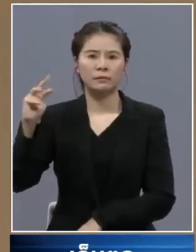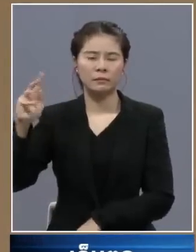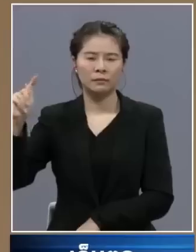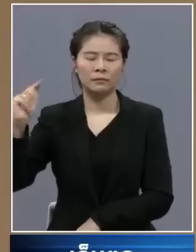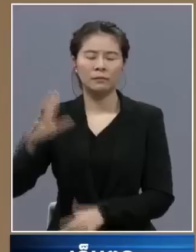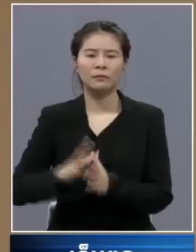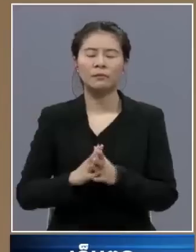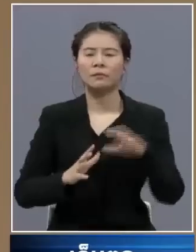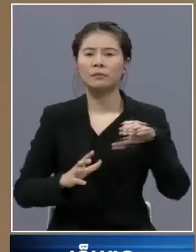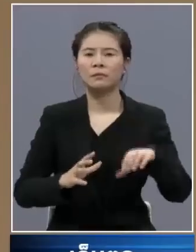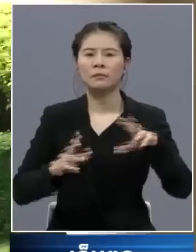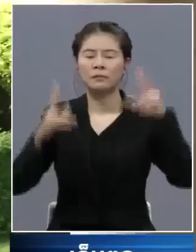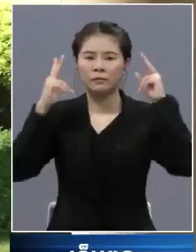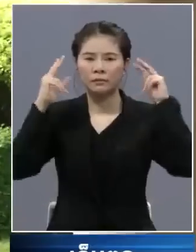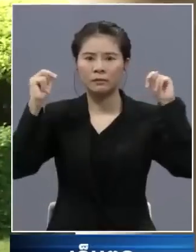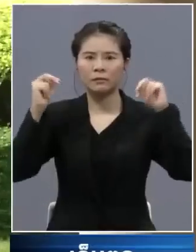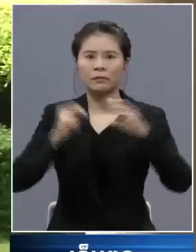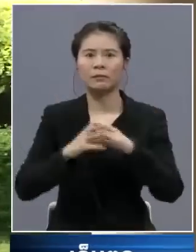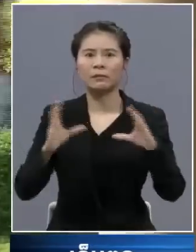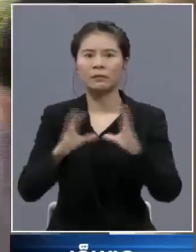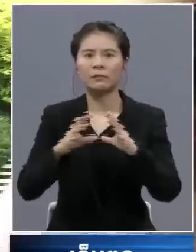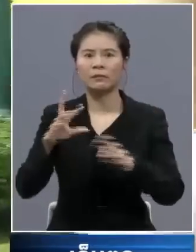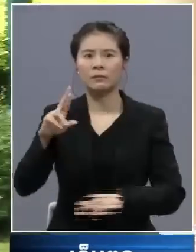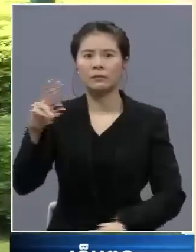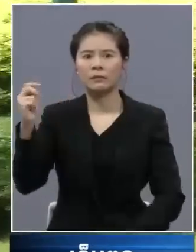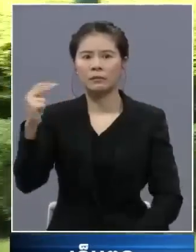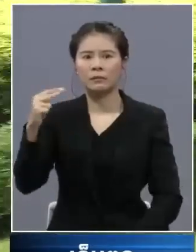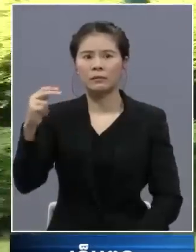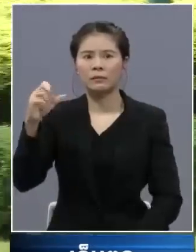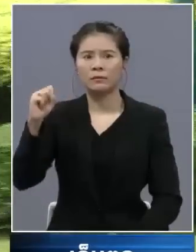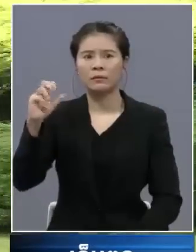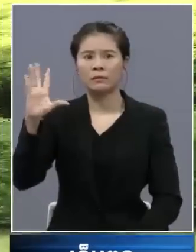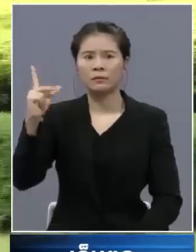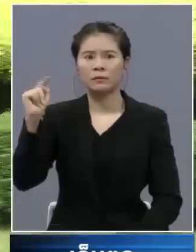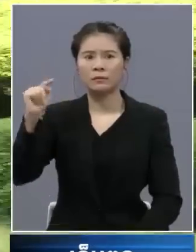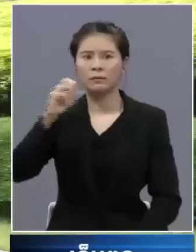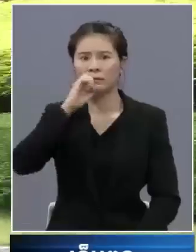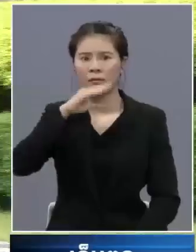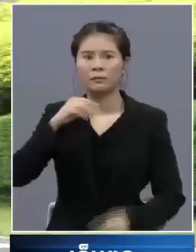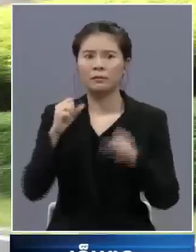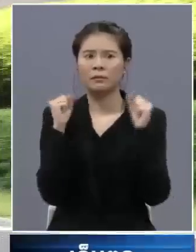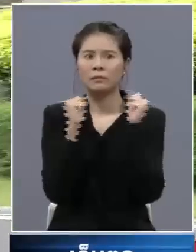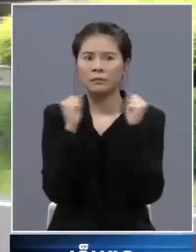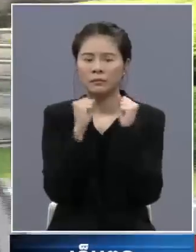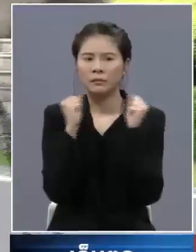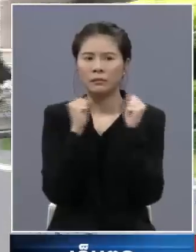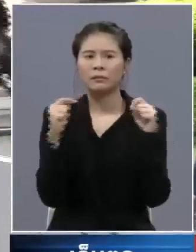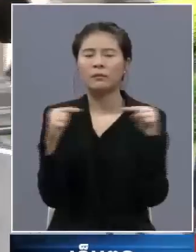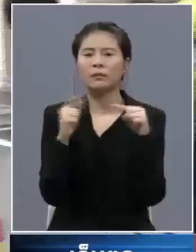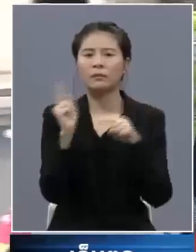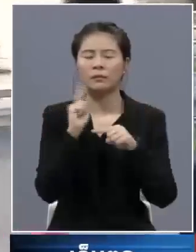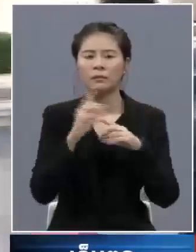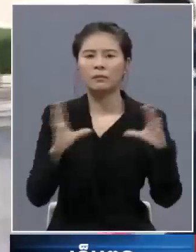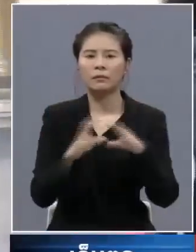กแล้วก็เป็นแกนนำของรวมไทยสร้างชาติด้วยนะครับคือมาให้ความเห็นบอกว่ากลัวจังเลยว่าเดี๋ยวสถานการณ์